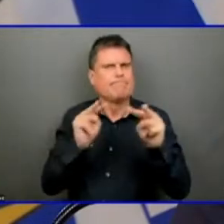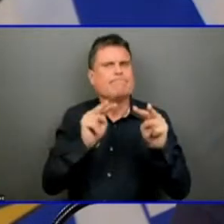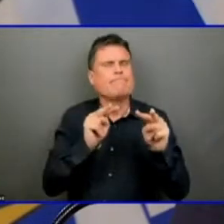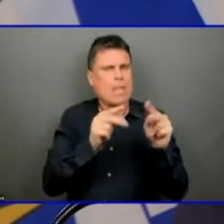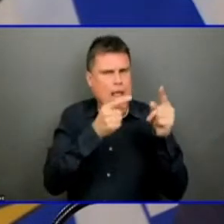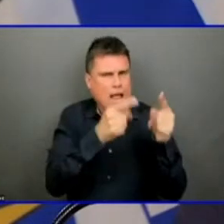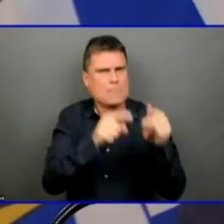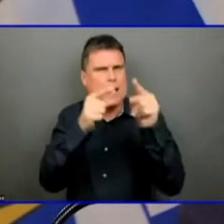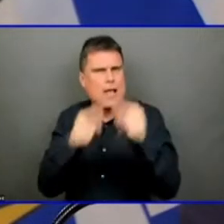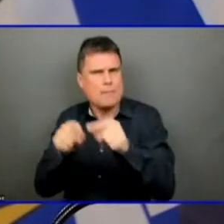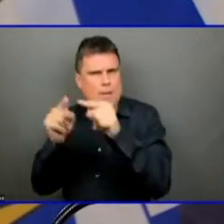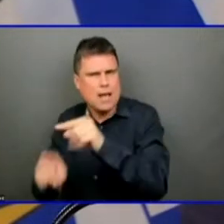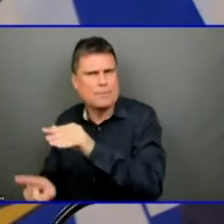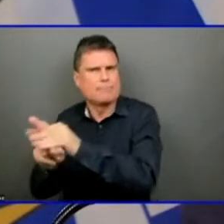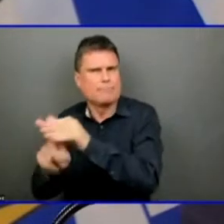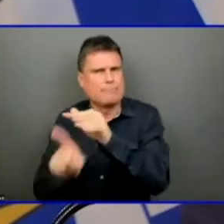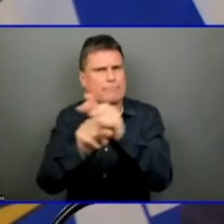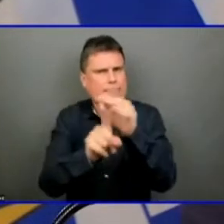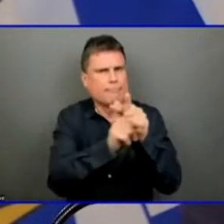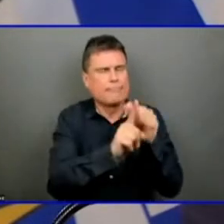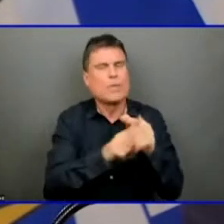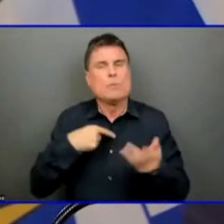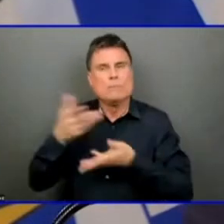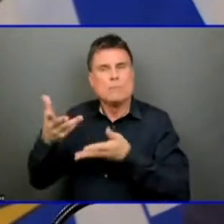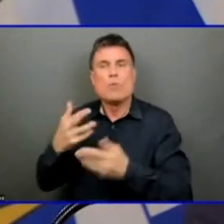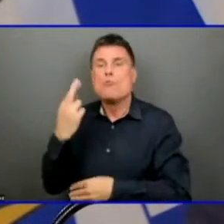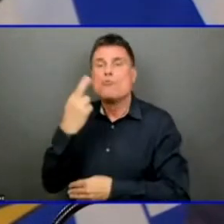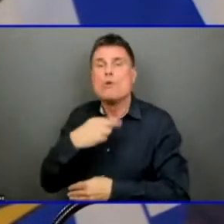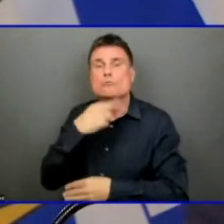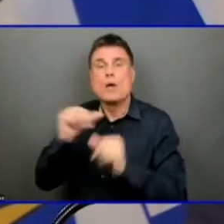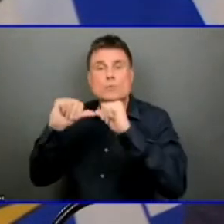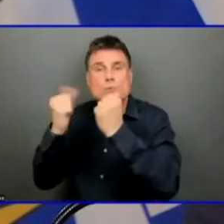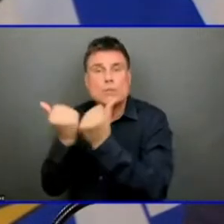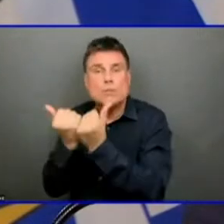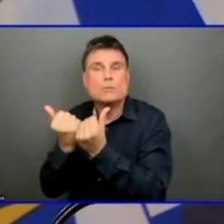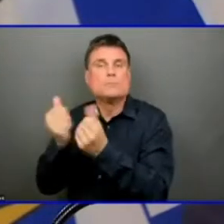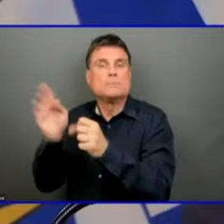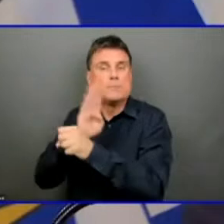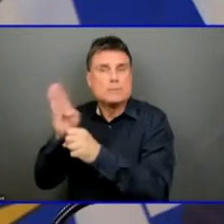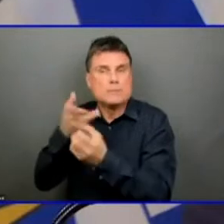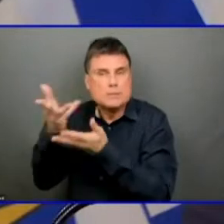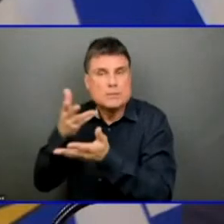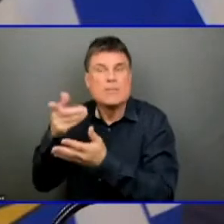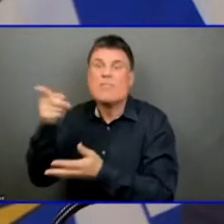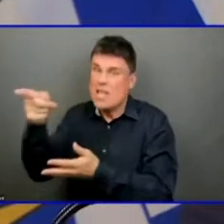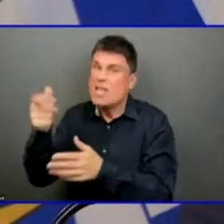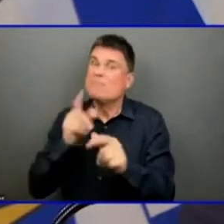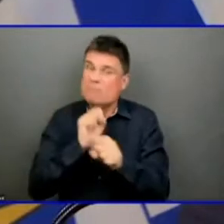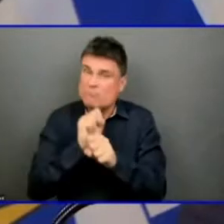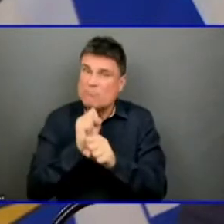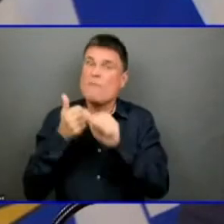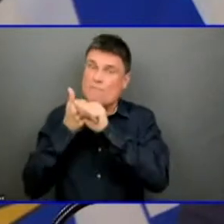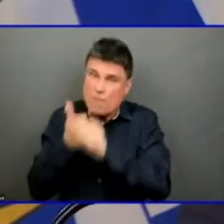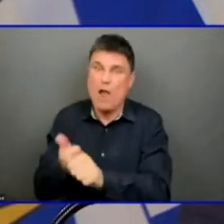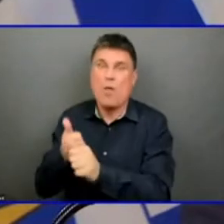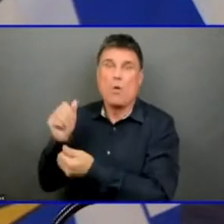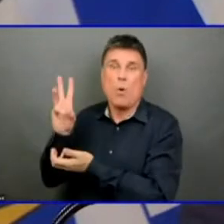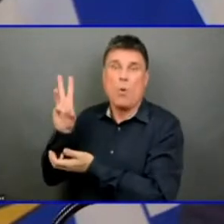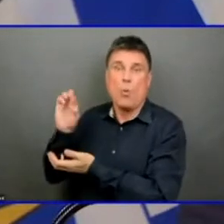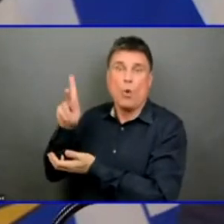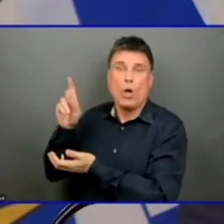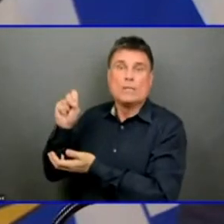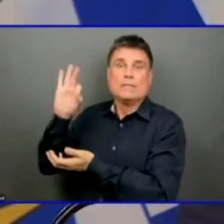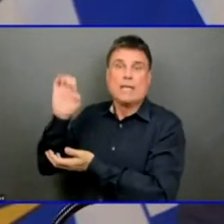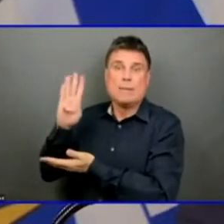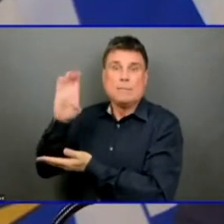要是 association. 结合起来各种因 People were 素。 following COVID safety 如果 plans, 大家 and 都 were 能够遵守 adhering 我们 to 的 them, 卫生 and 禁 they 令 were 的话 working. But 那么 now we